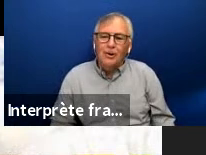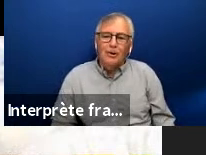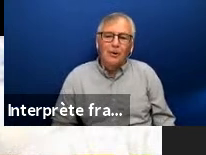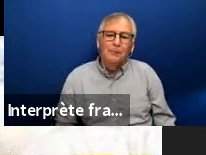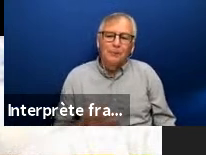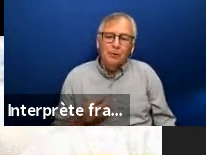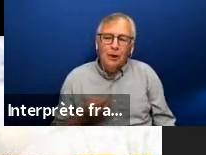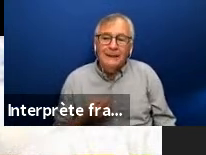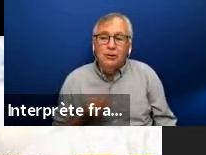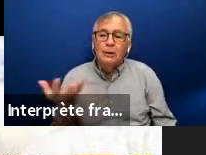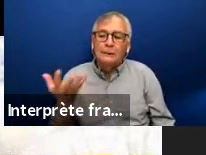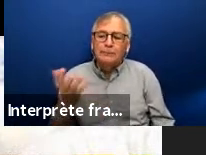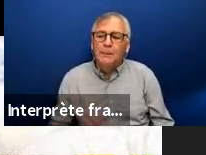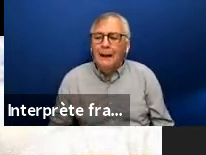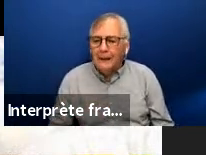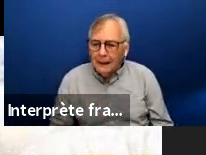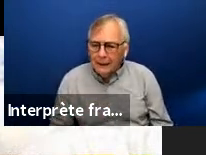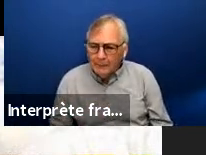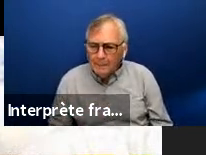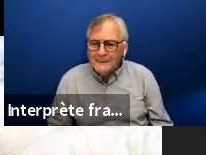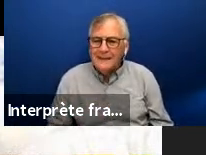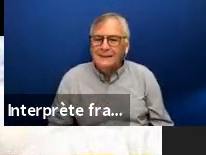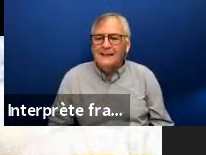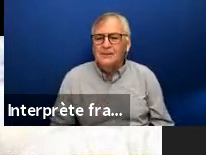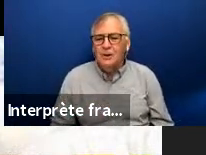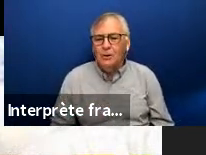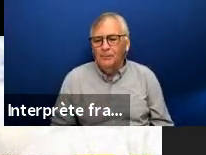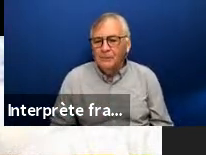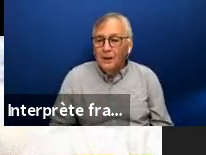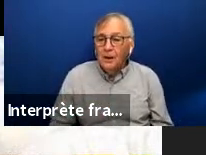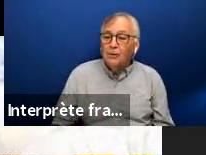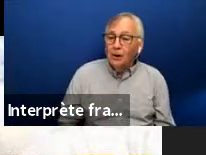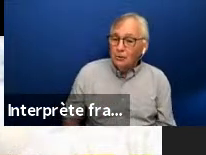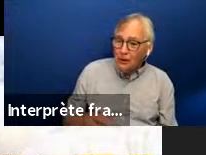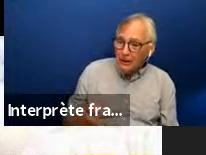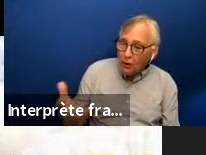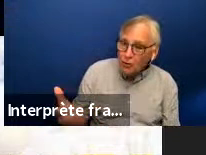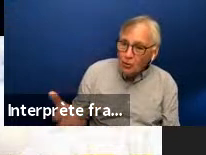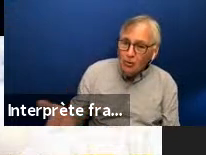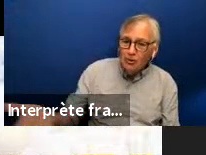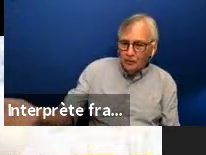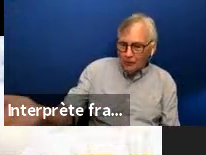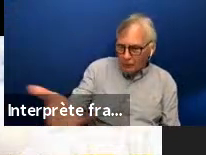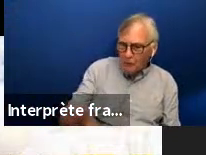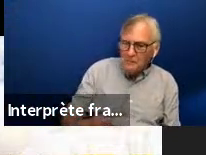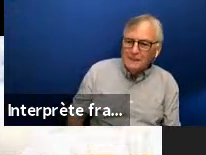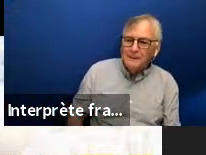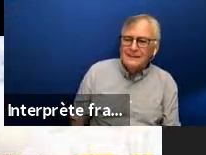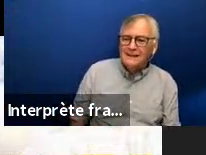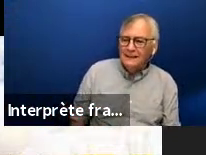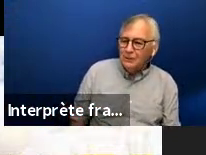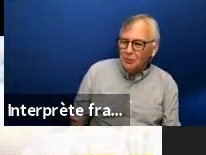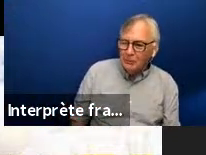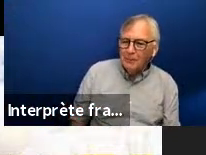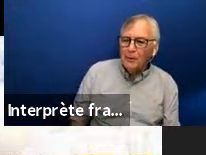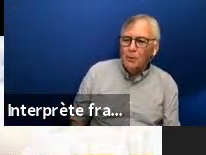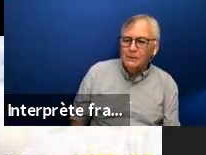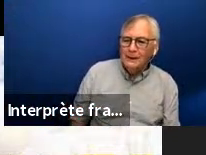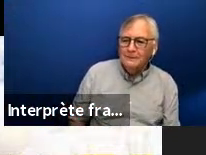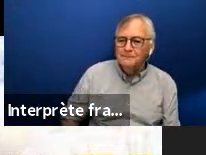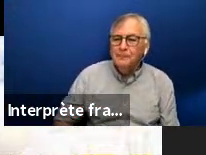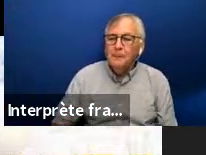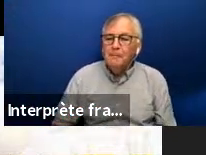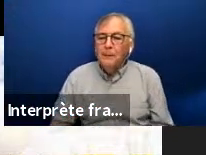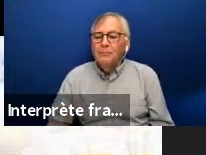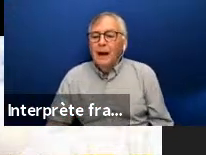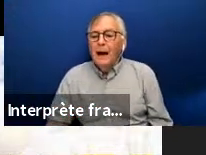pour donner du rythme à ma présentation. Donc, j'ai connu, vous vous êtes présenté, je suis vraiment